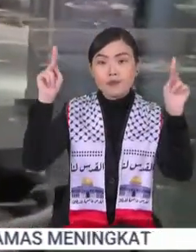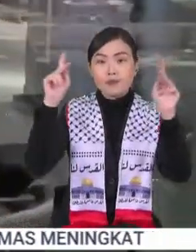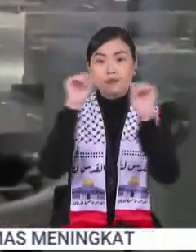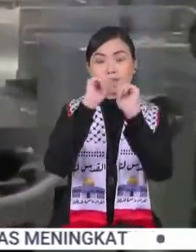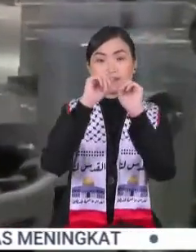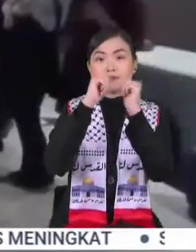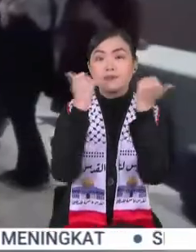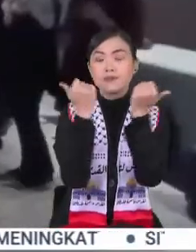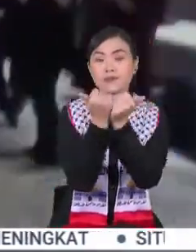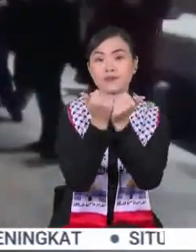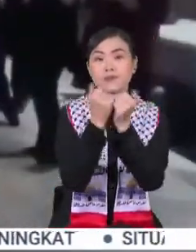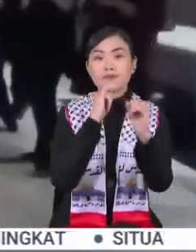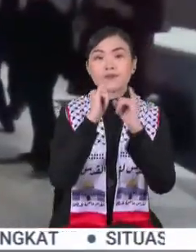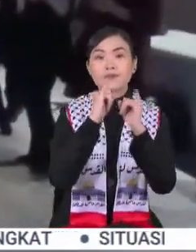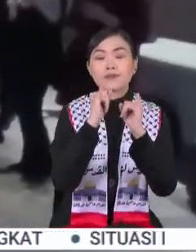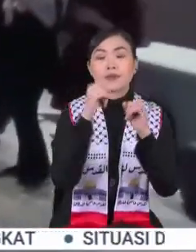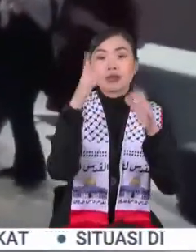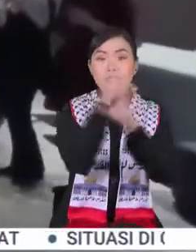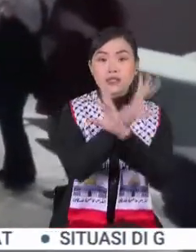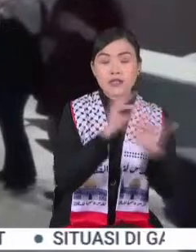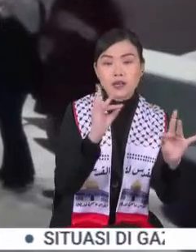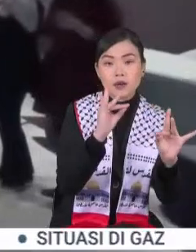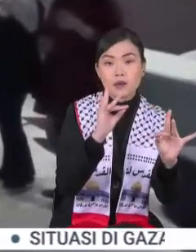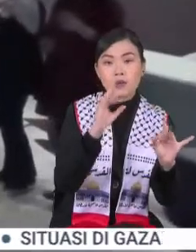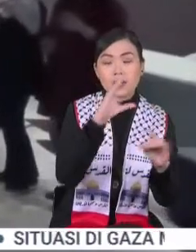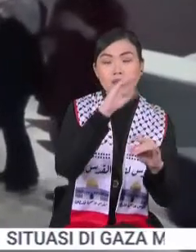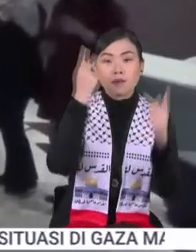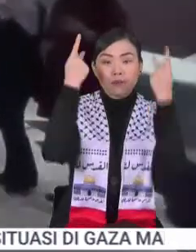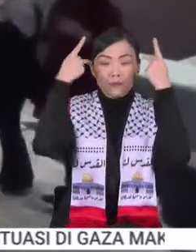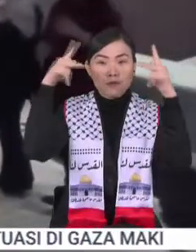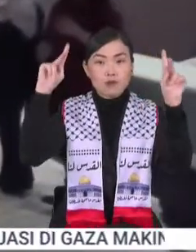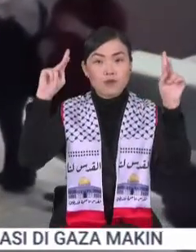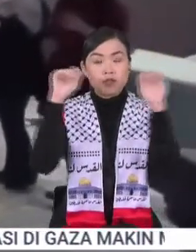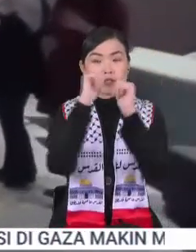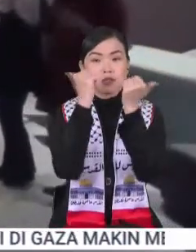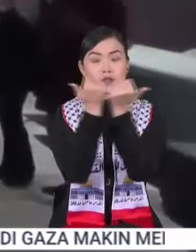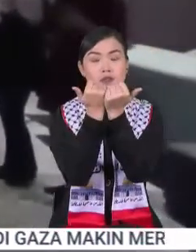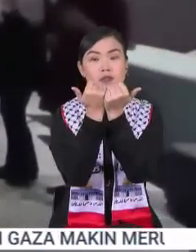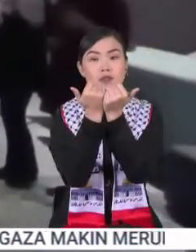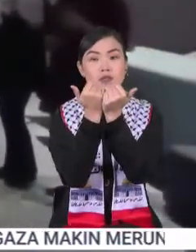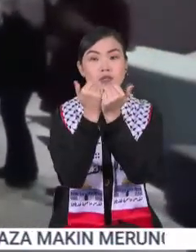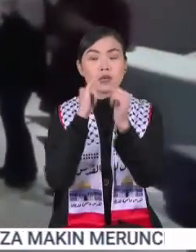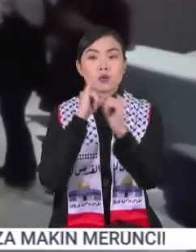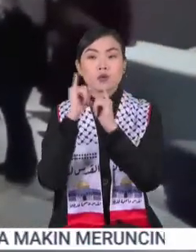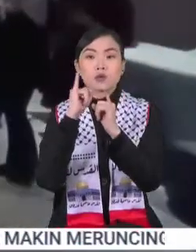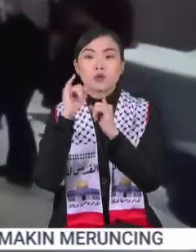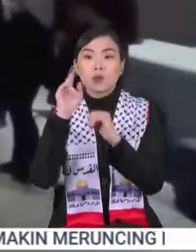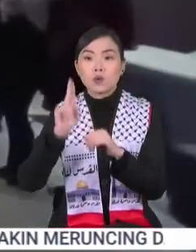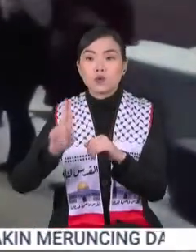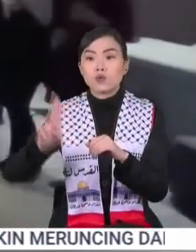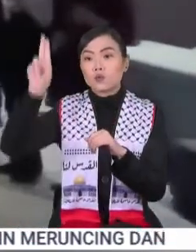Persatuan Wartawan sarawakong Jun dan presiden Persatuan Wartawan Utara Sarawak